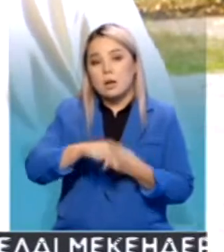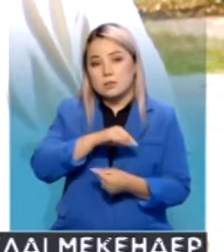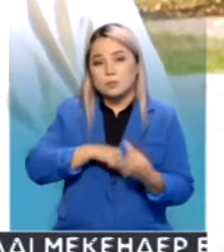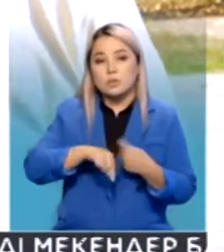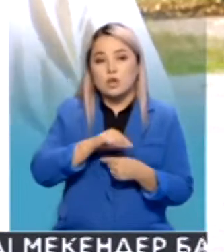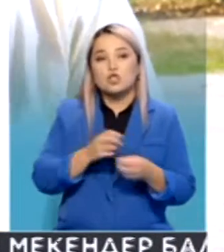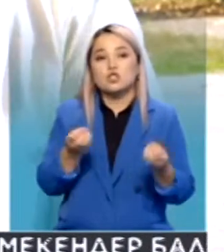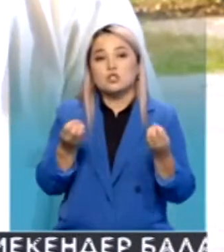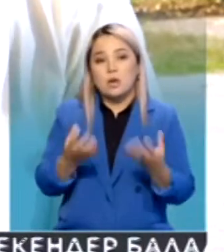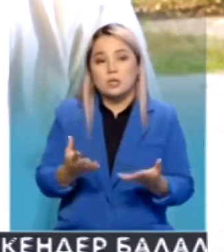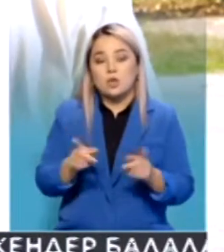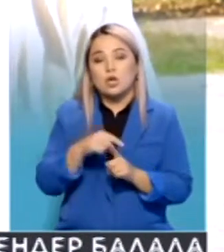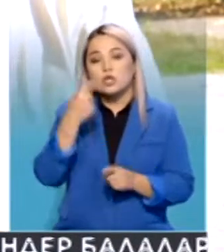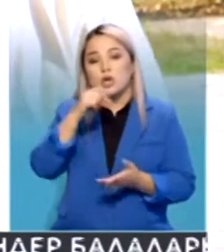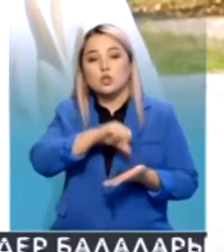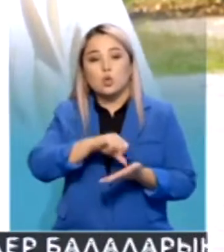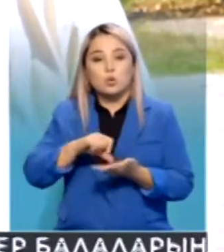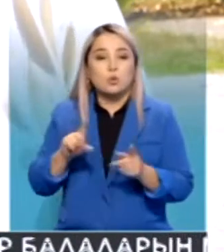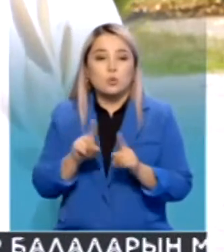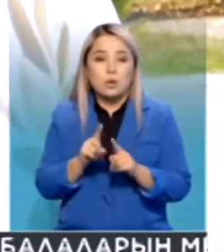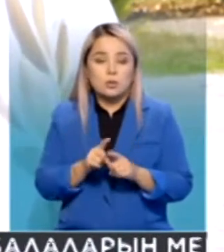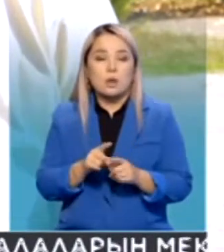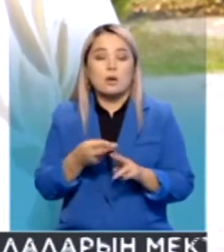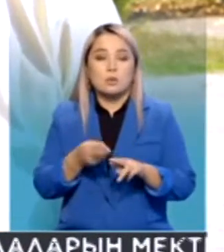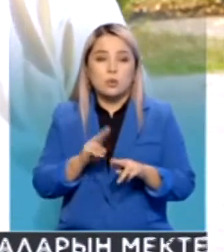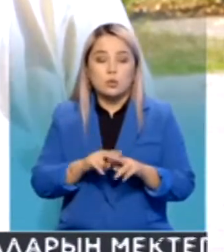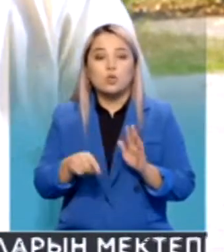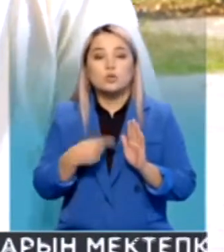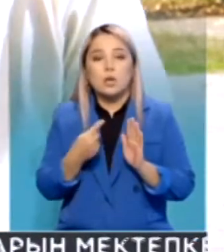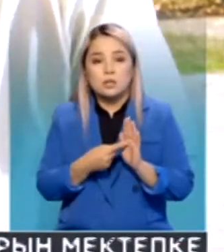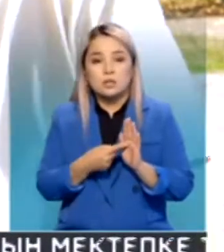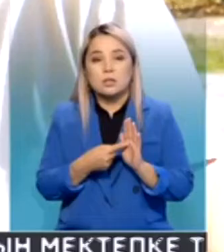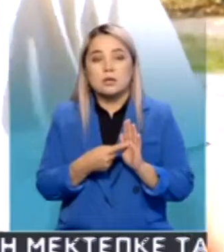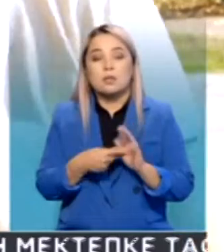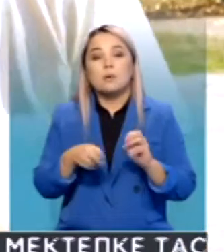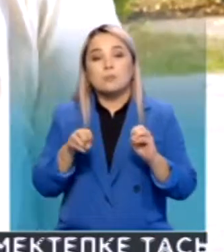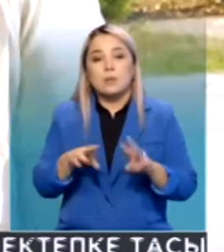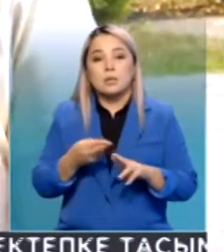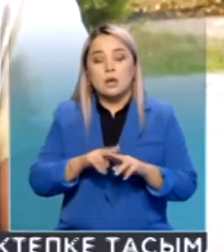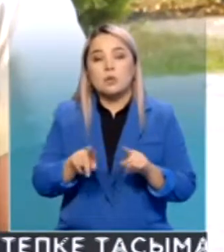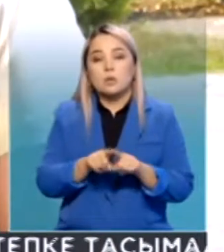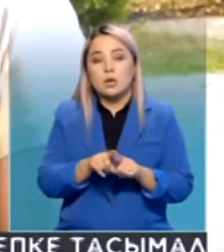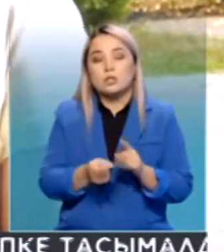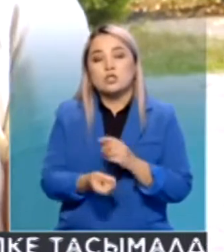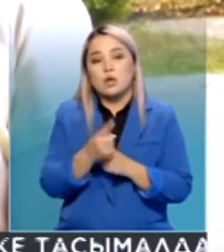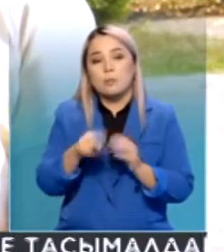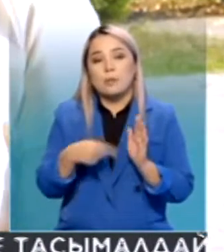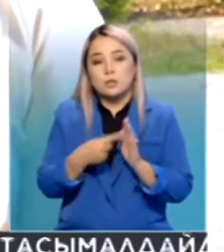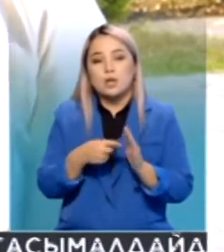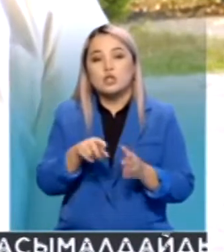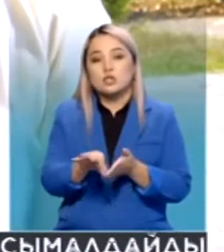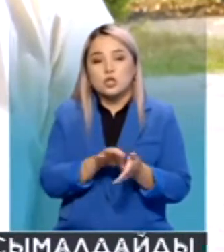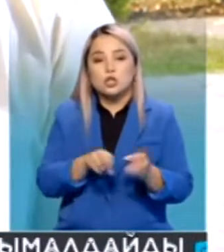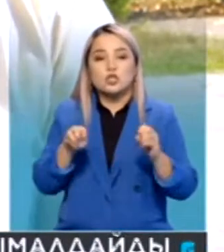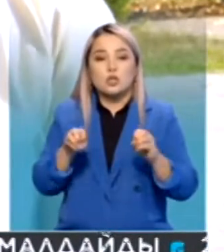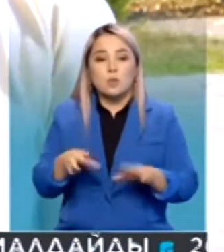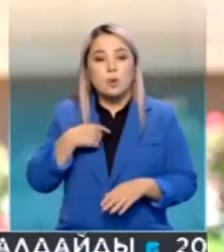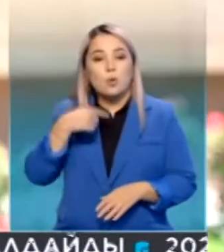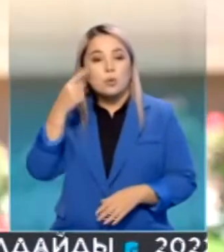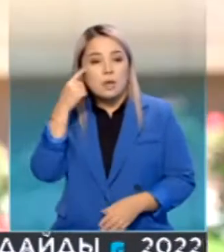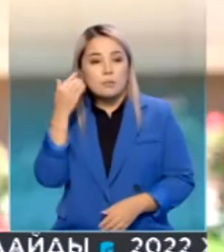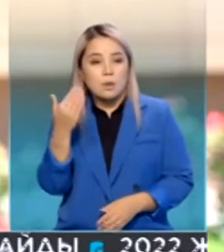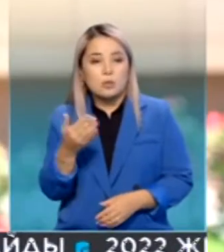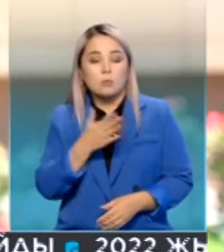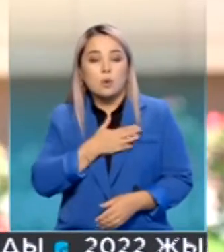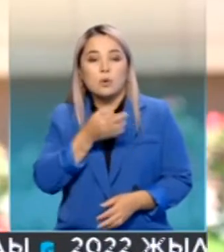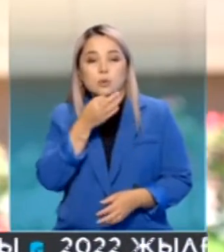кәсіпкерлерде де, жеке тұлғаларда да ондай мәселелер, туындалған мәселелері дер кезінде шешіледі деп ойлаймын.